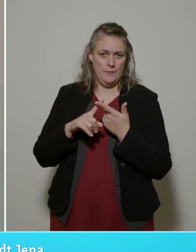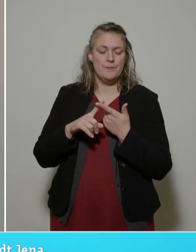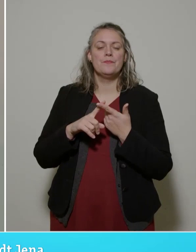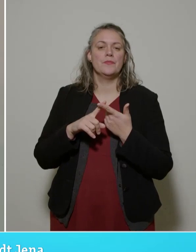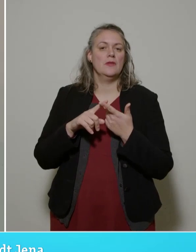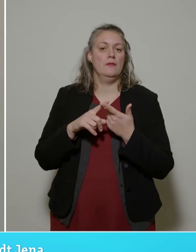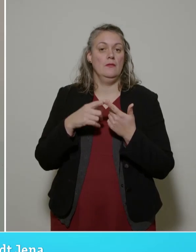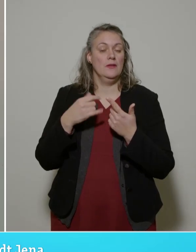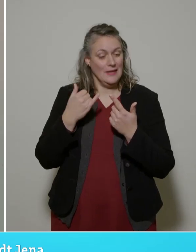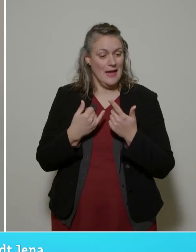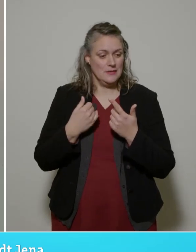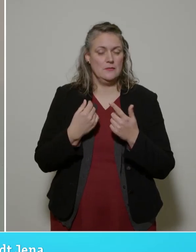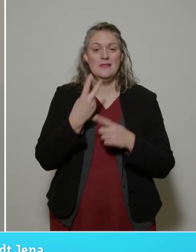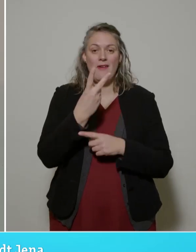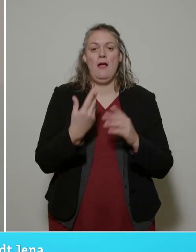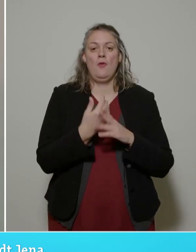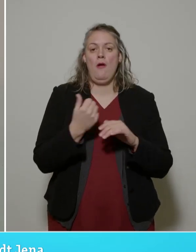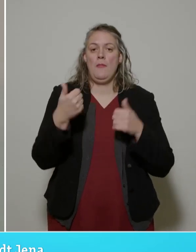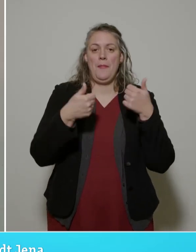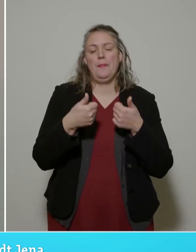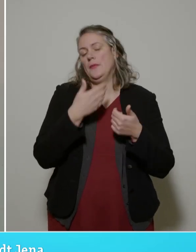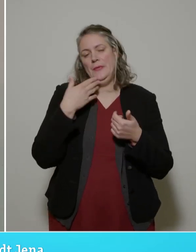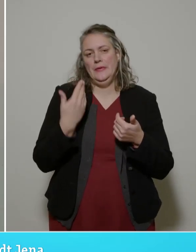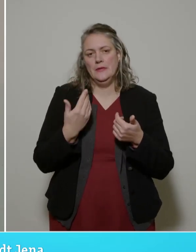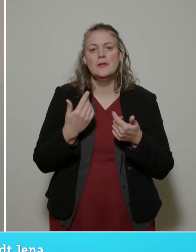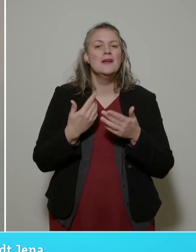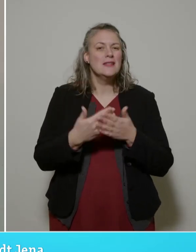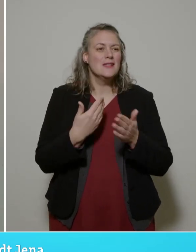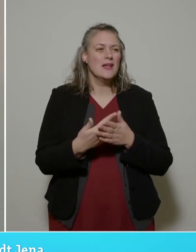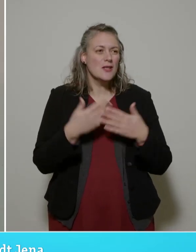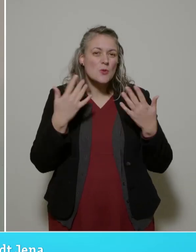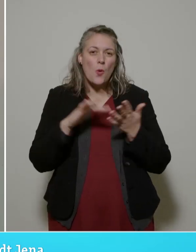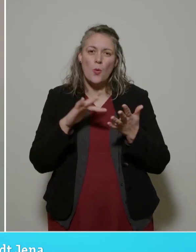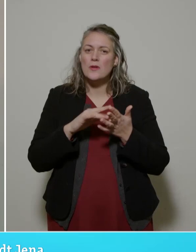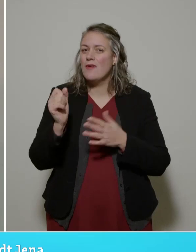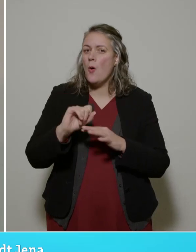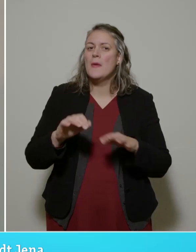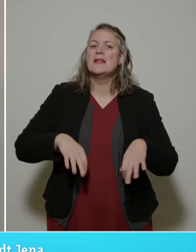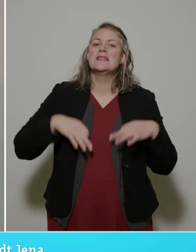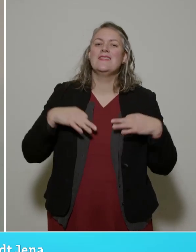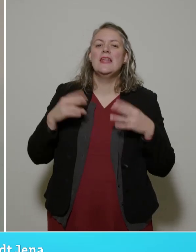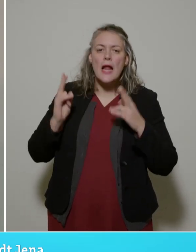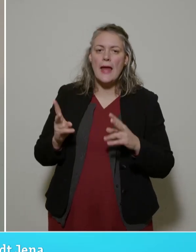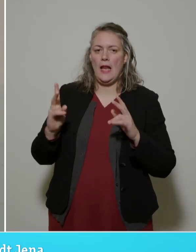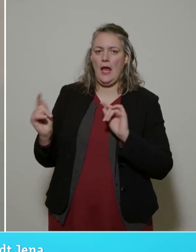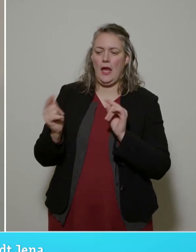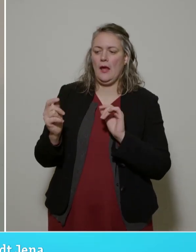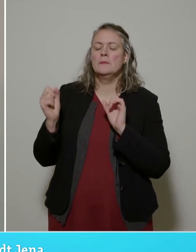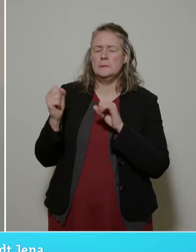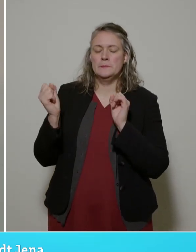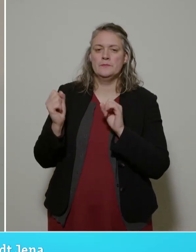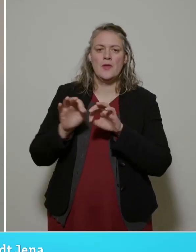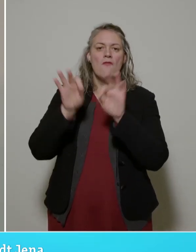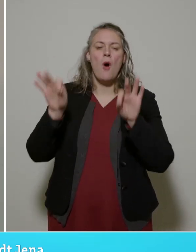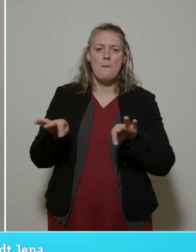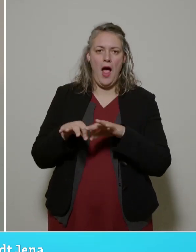das ist doch der tiefere Grund, warum man eine solche zivilrechtliche Auseinandersetzung macht und sich